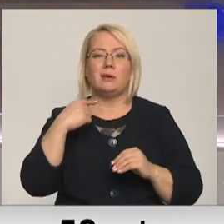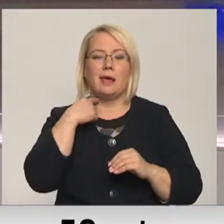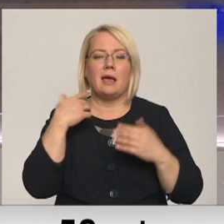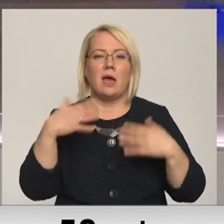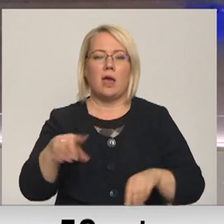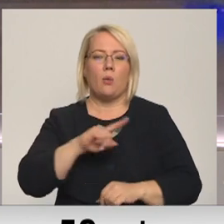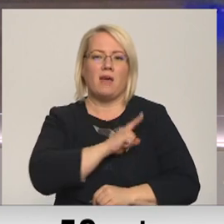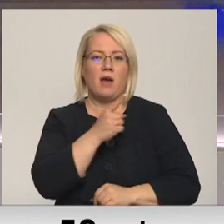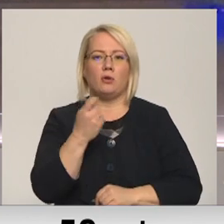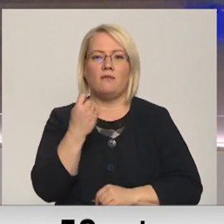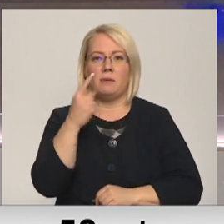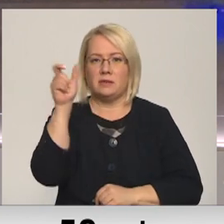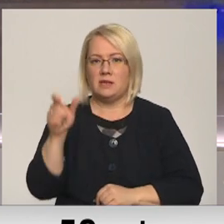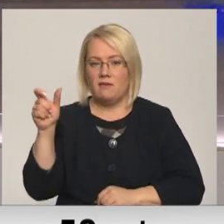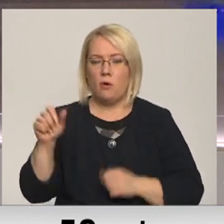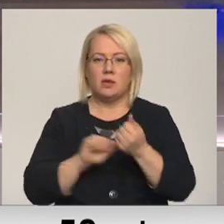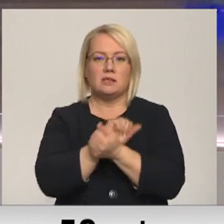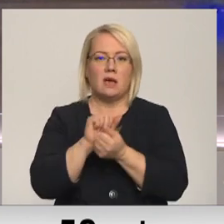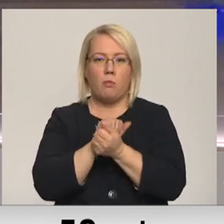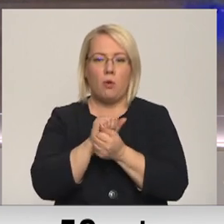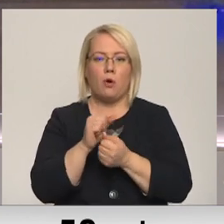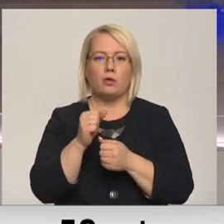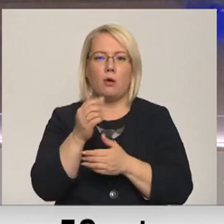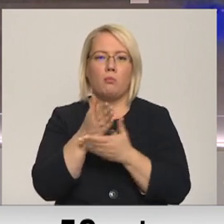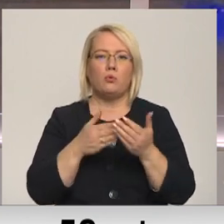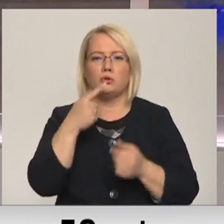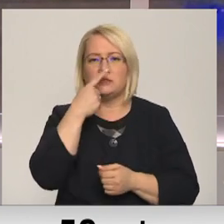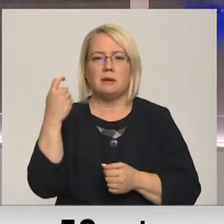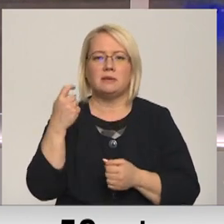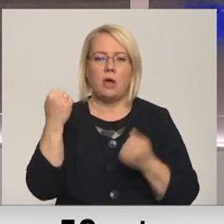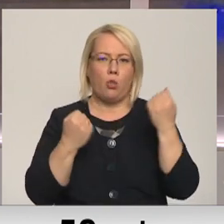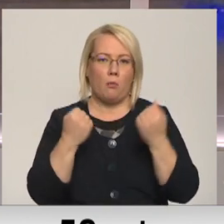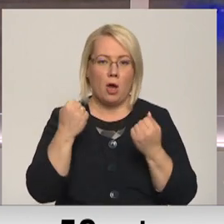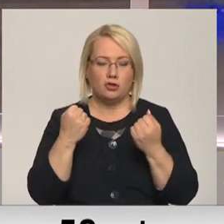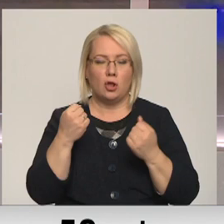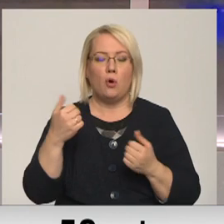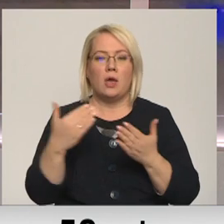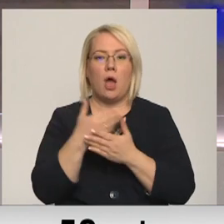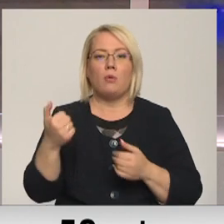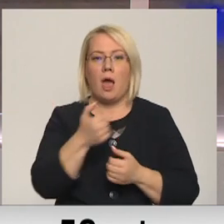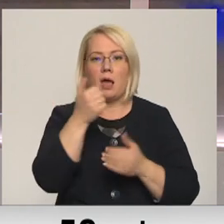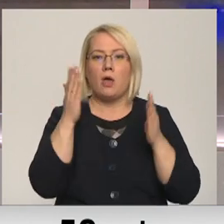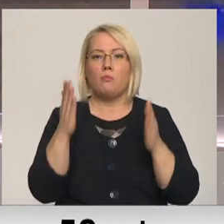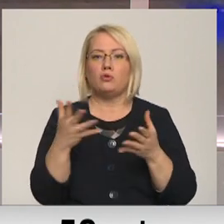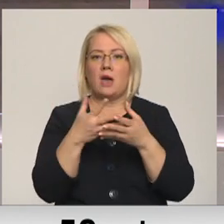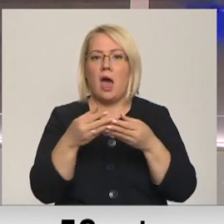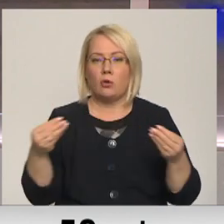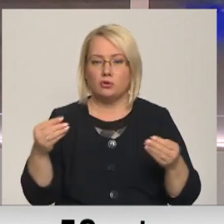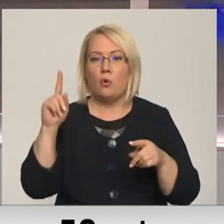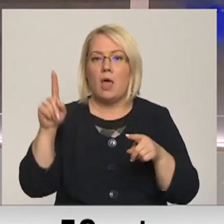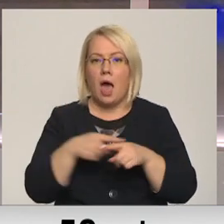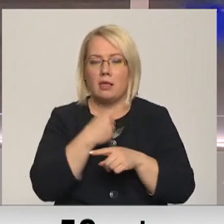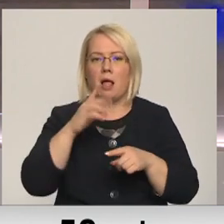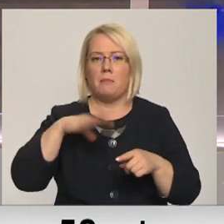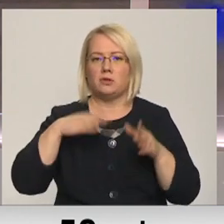jau 11 cilvēkus un arī sabojājis ap 500 automašīnu. Turklāt gadumijā gaidāms atkustnis, kurām atkal sekos sals